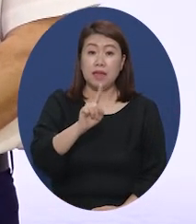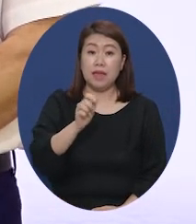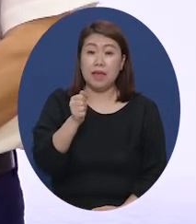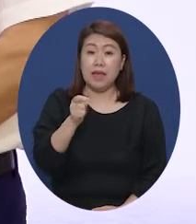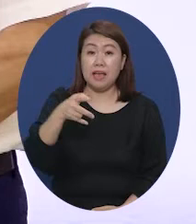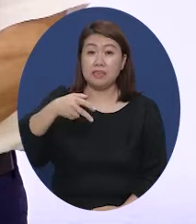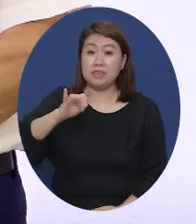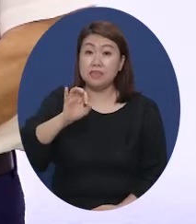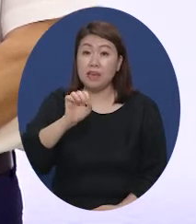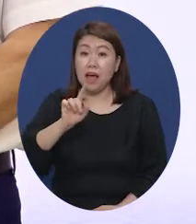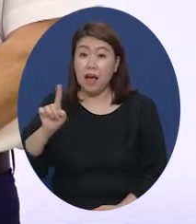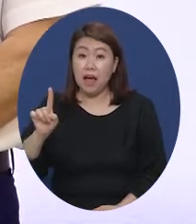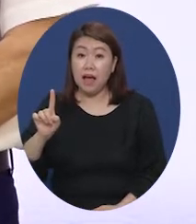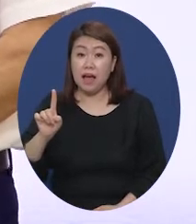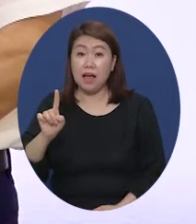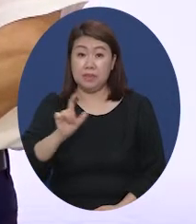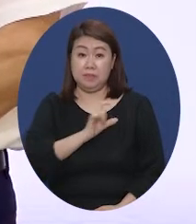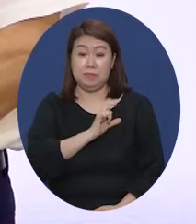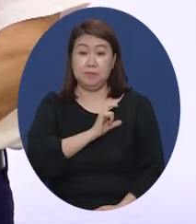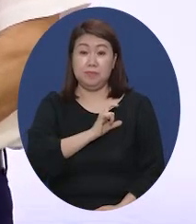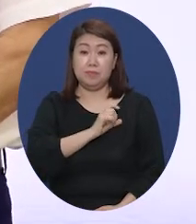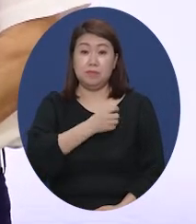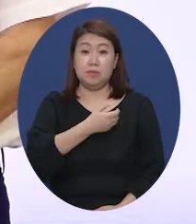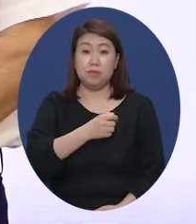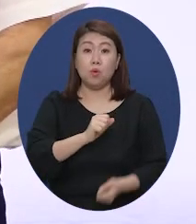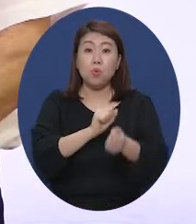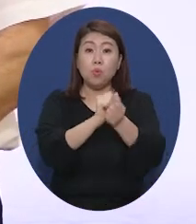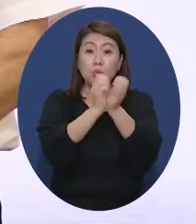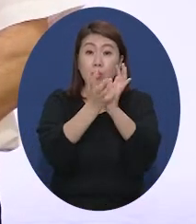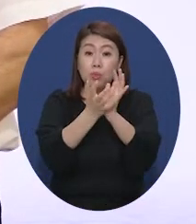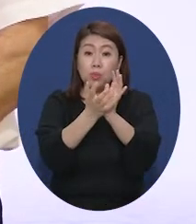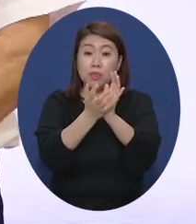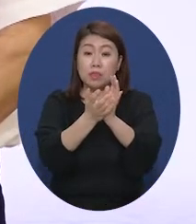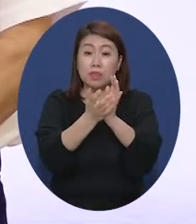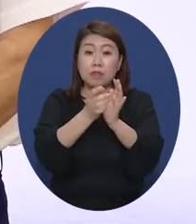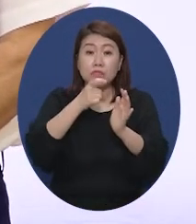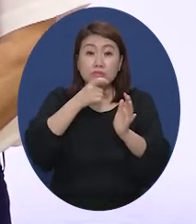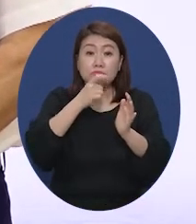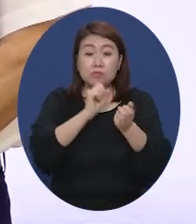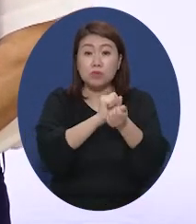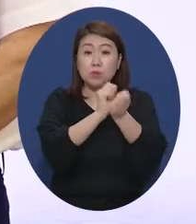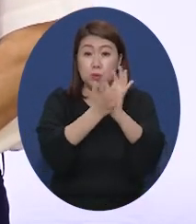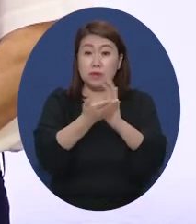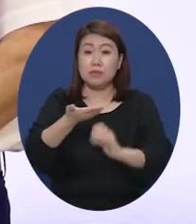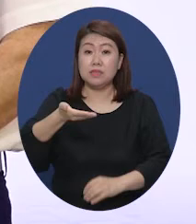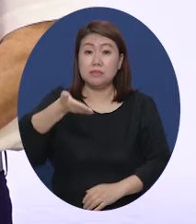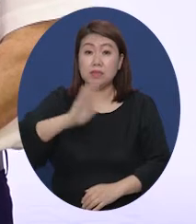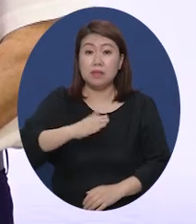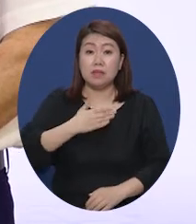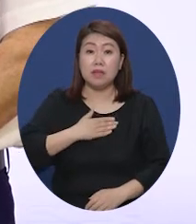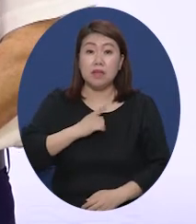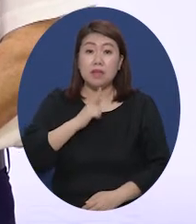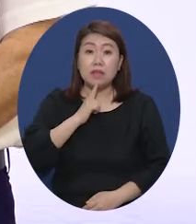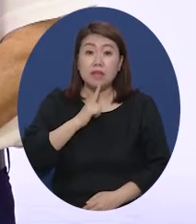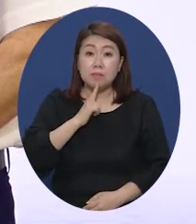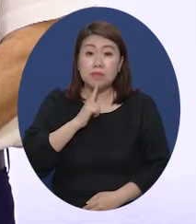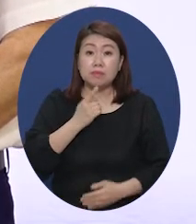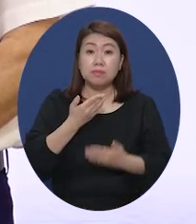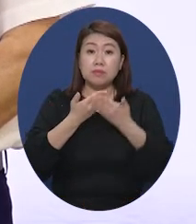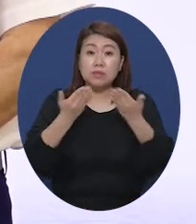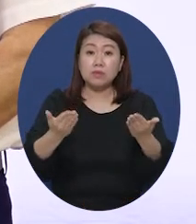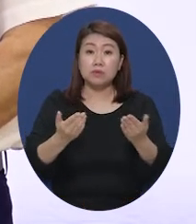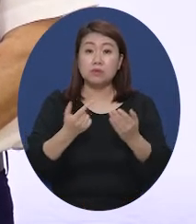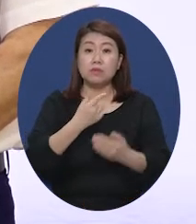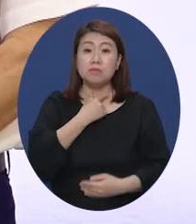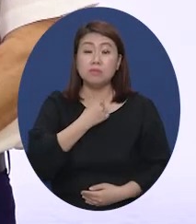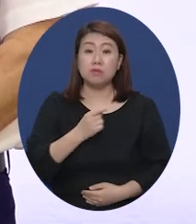건데, 여러분 다른 사람들은 이것이 이제 연꽃이라 얘기하지만 연꽃꽃이 나긴 합니다. 근데 제가 얘기하고 싶은 것은 뭔가